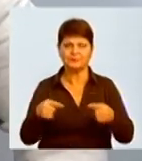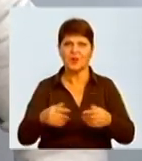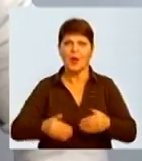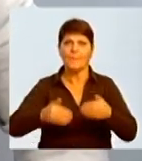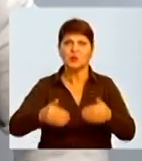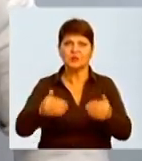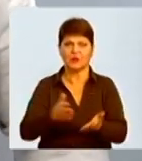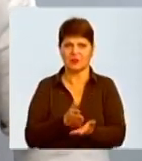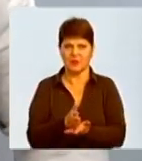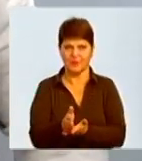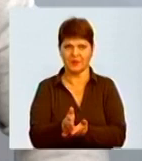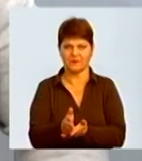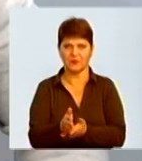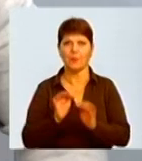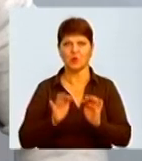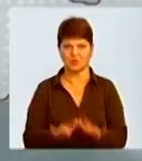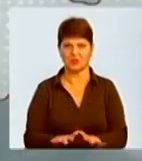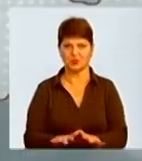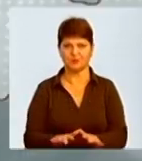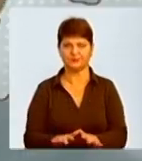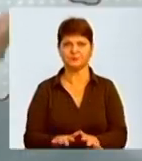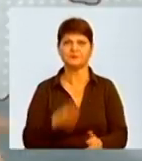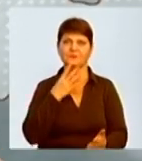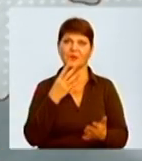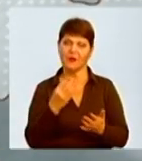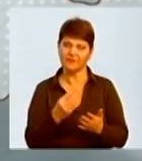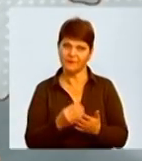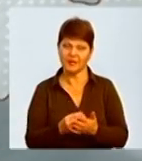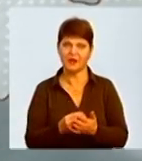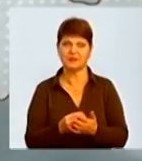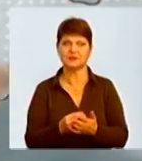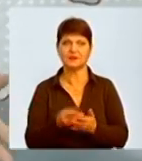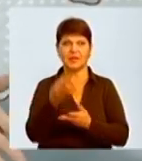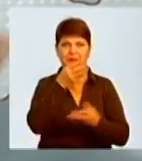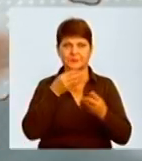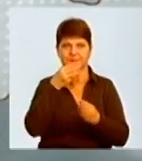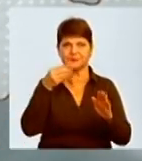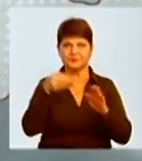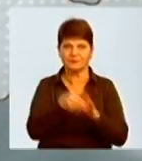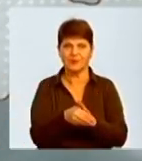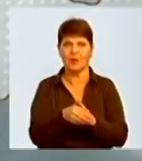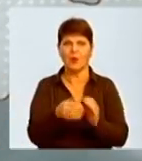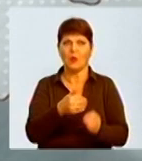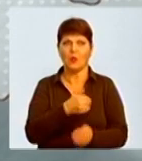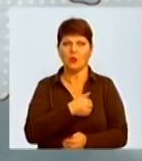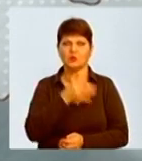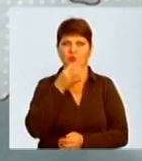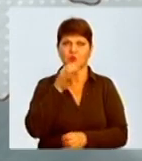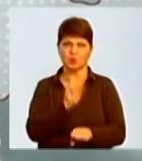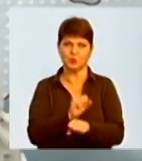напрямок даного процесу. Власне, ось імплантація, ще хочу більш на ній